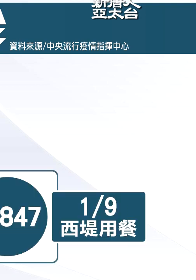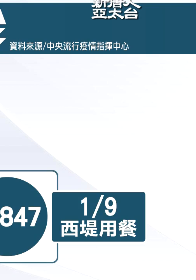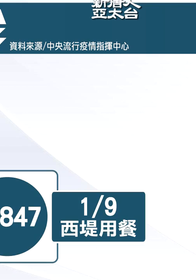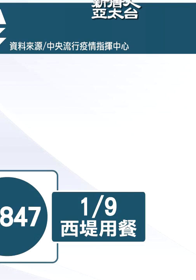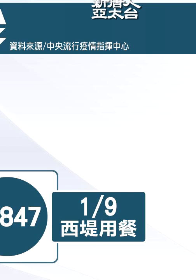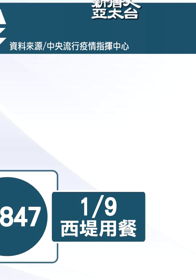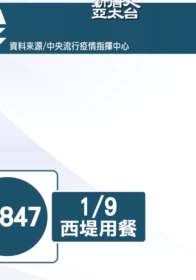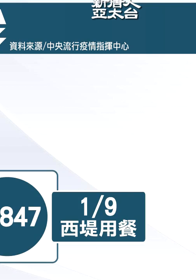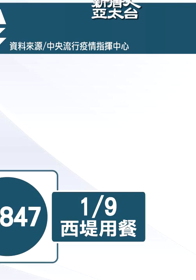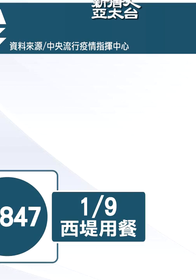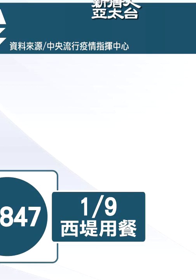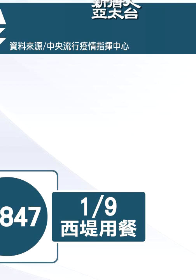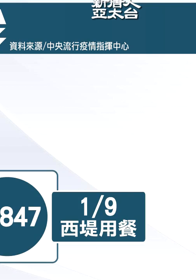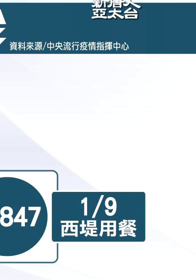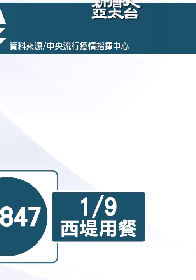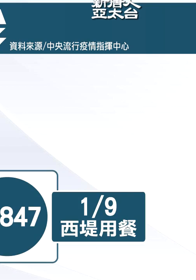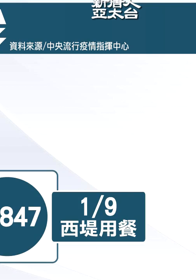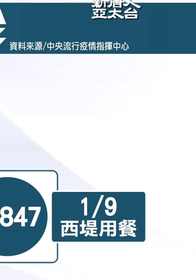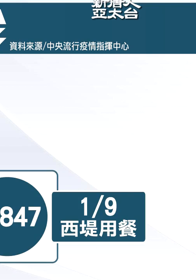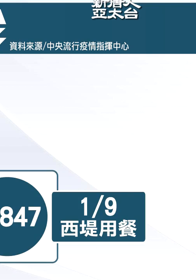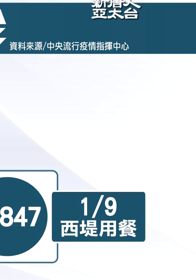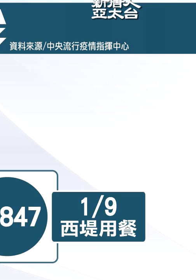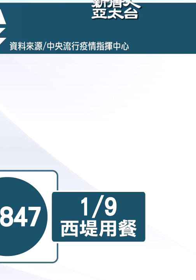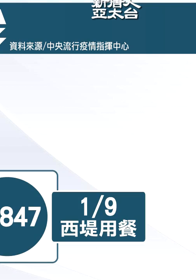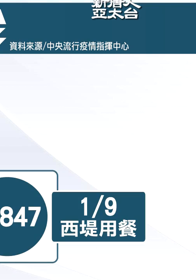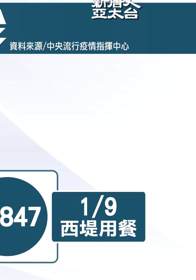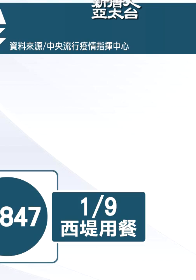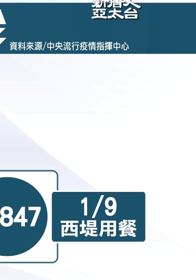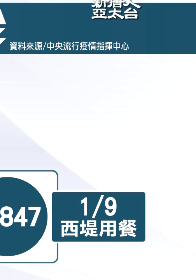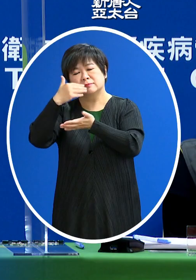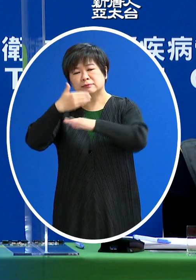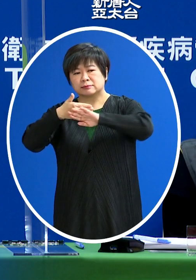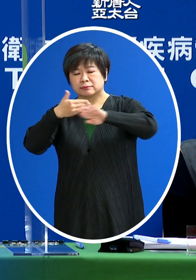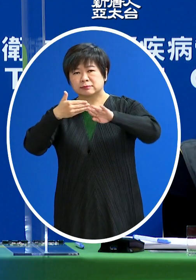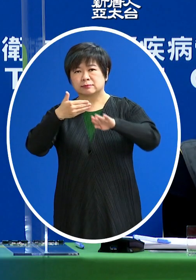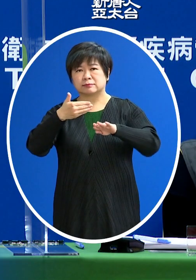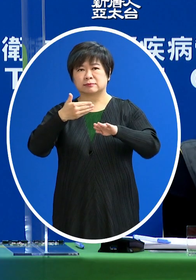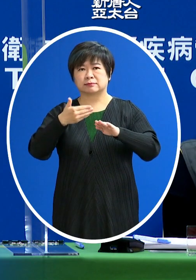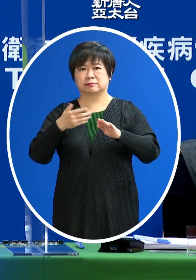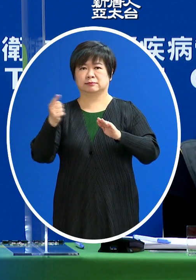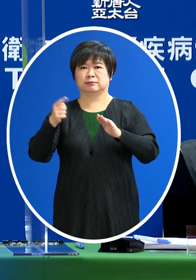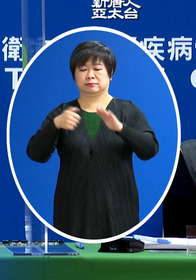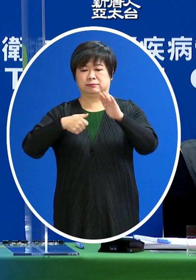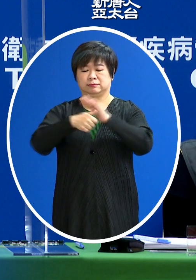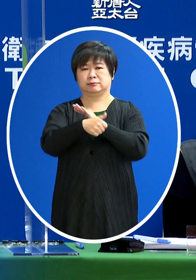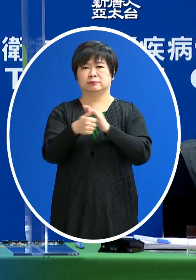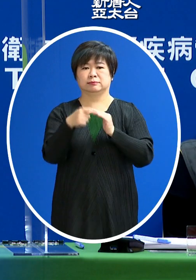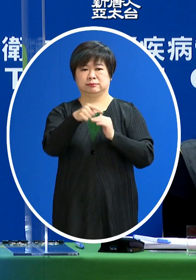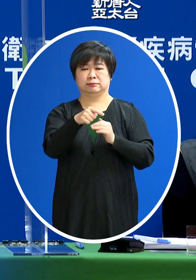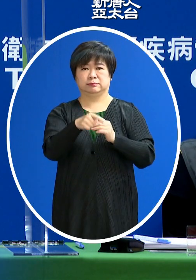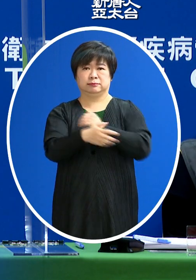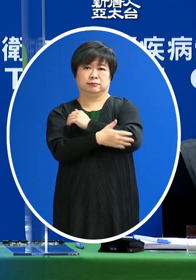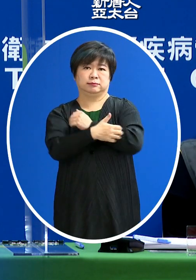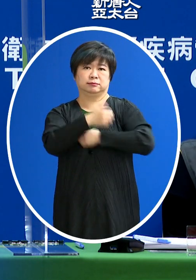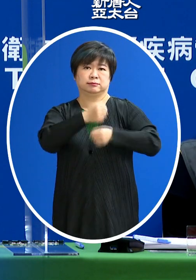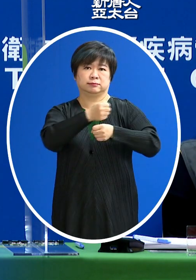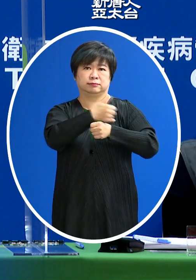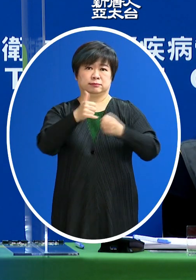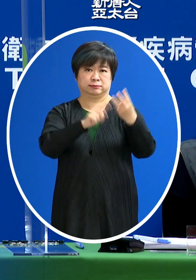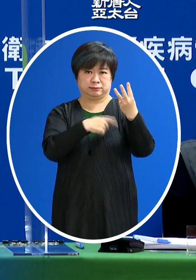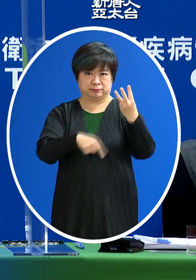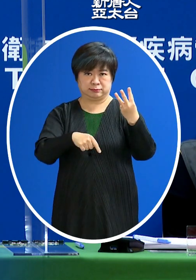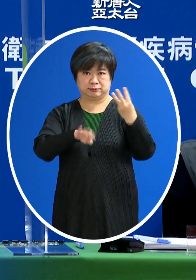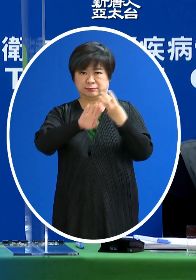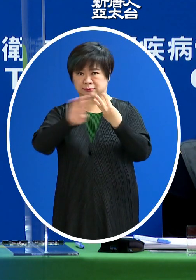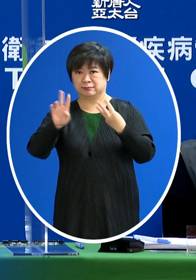另一位是2天后才到餐厅用餐，也同样染疫。 餐厅有3位的员工，加上